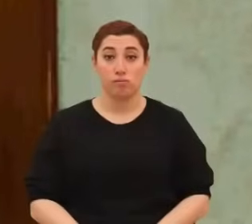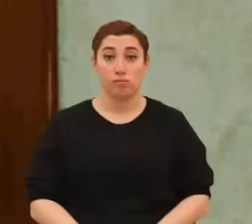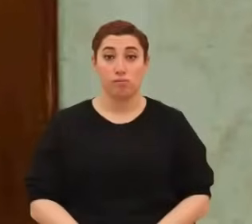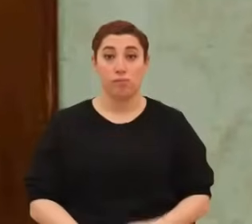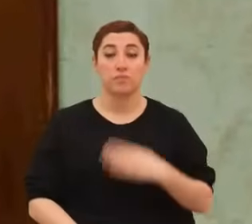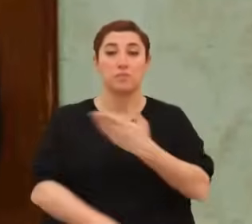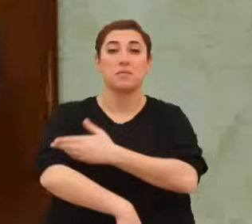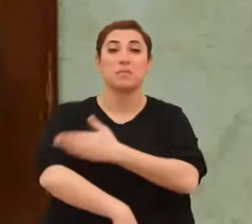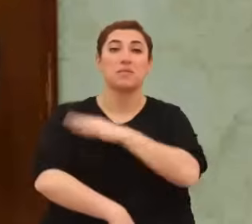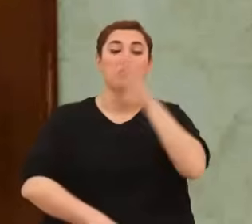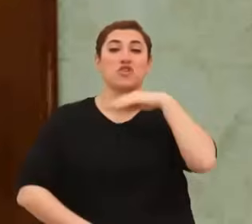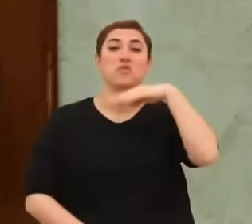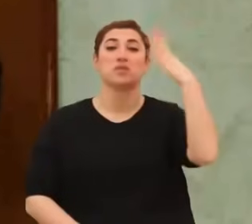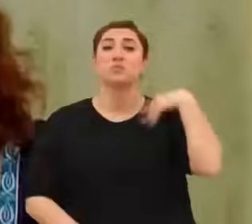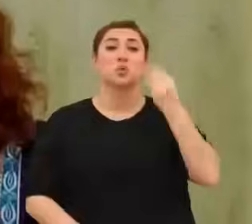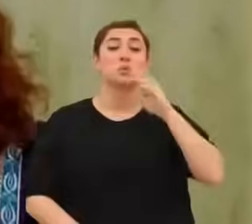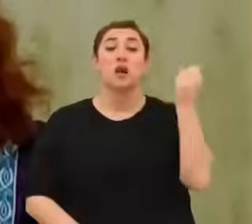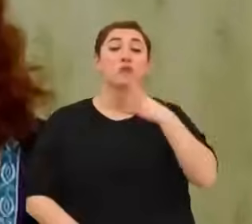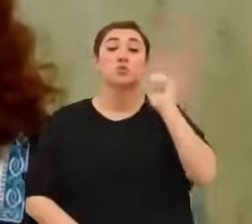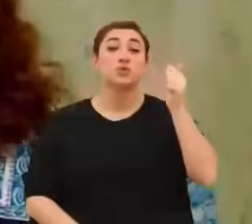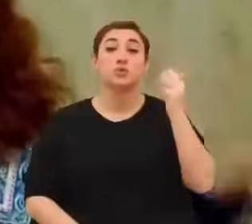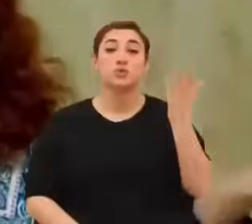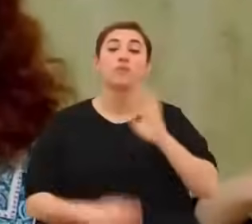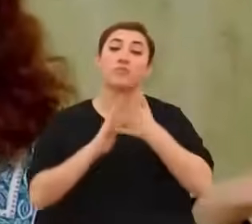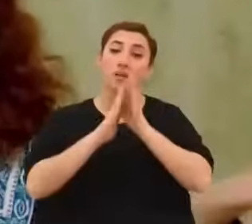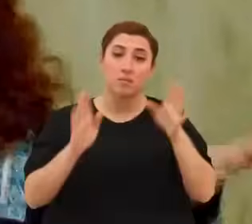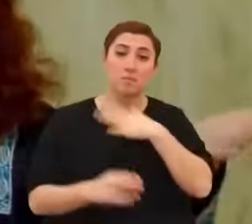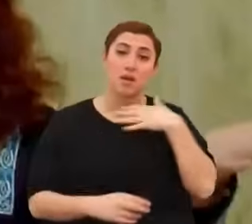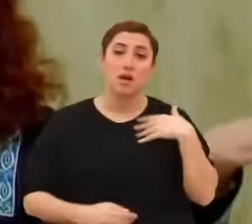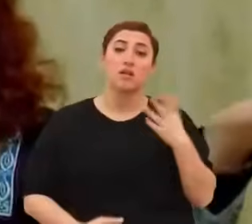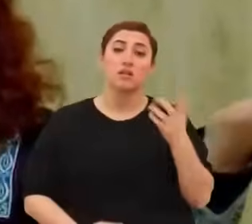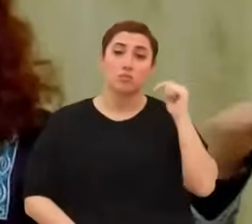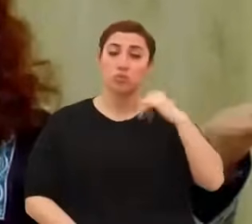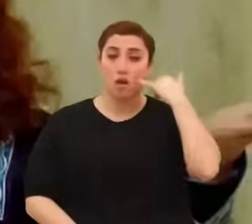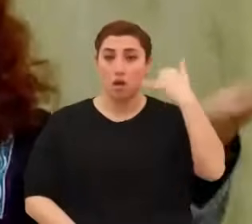de elin memleketinde benim çocuğum kaç gündür. Tamam anne ya.